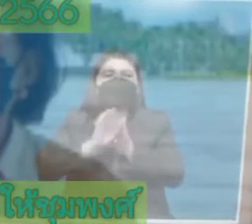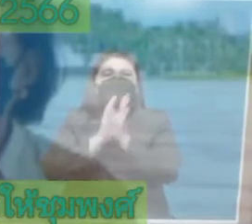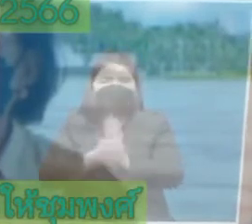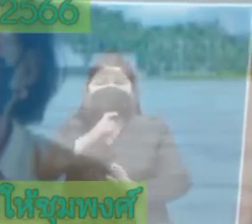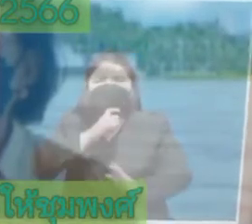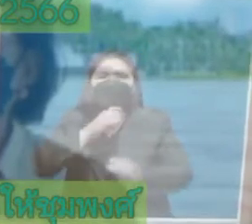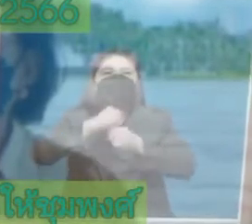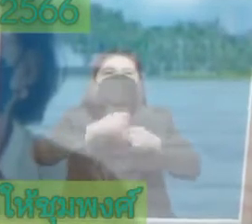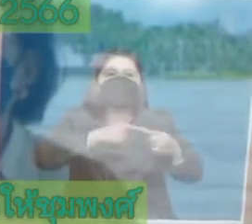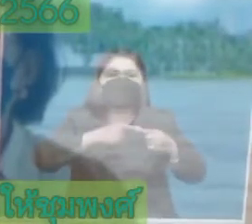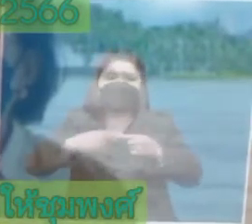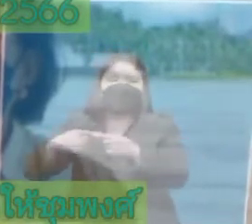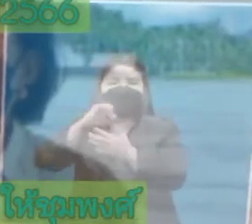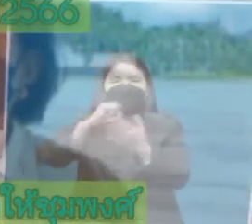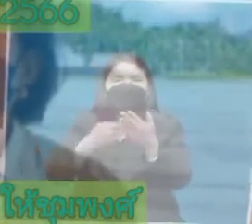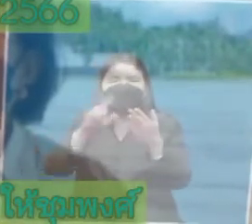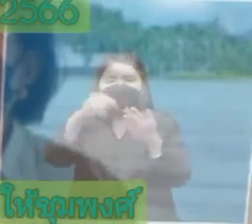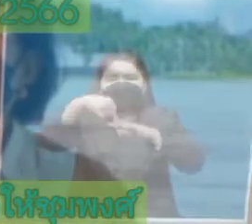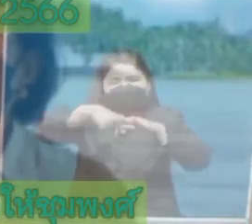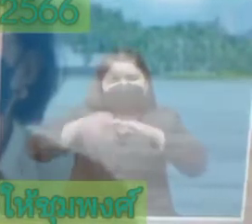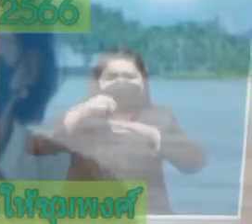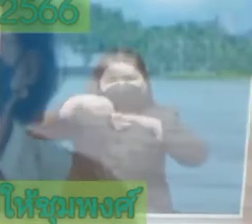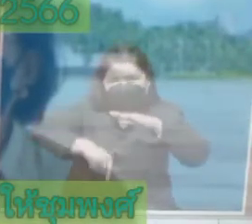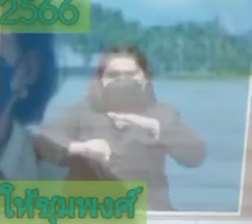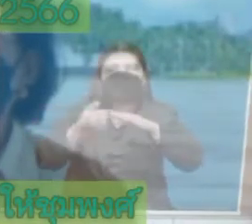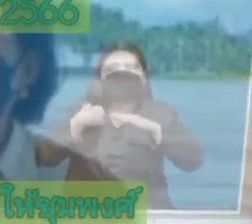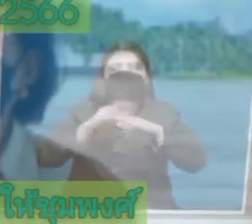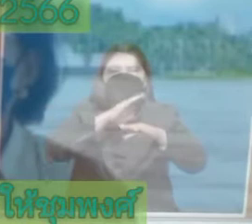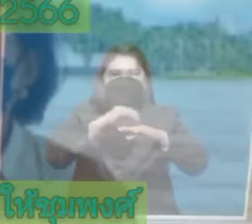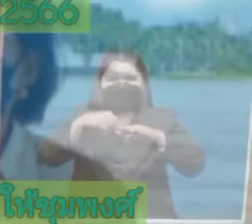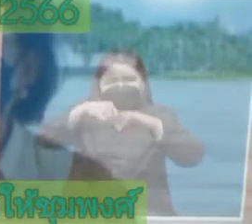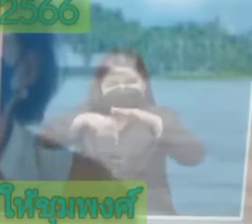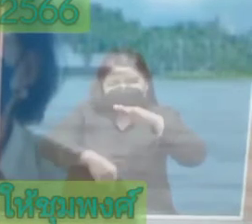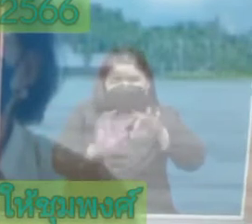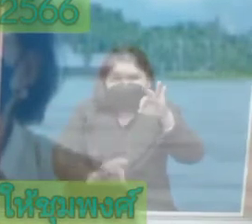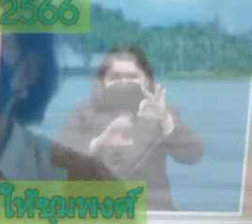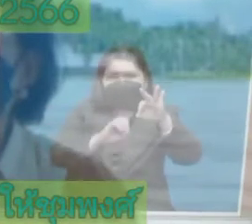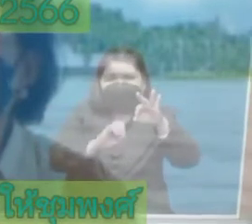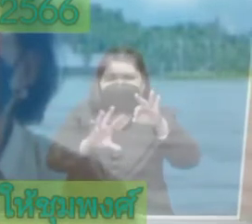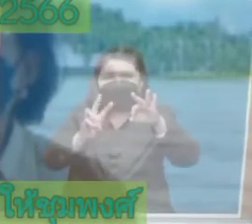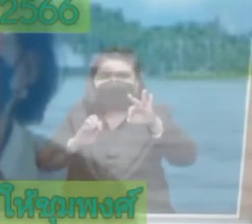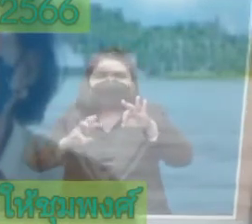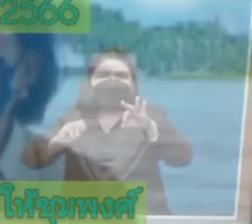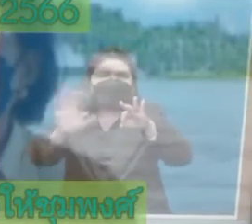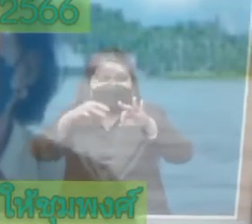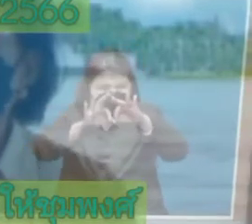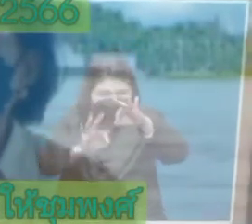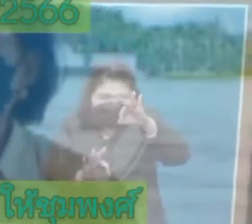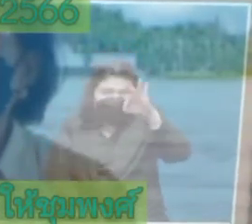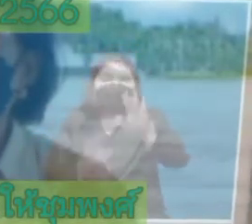การอยู่แล้วก็ต่อเนื่องด้วยไปยังทุกจังหวัดที่มันมีปัญหาเรื่องน้ำบาดาลน้ำบาดาลที่ว่าขุดลึกไม่ได้ขุด50เมตร60เมตรลึกไปเกือบเป็นกิ